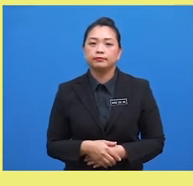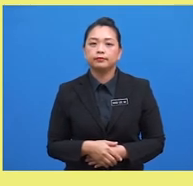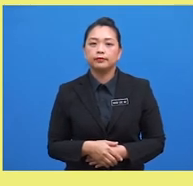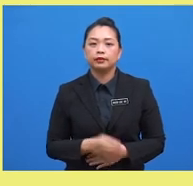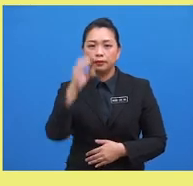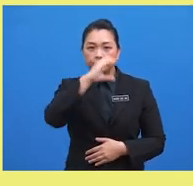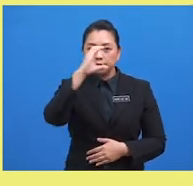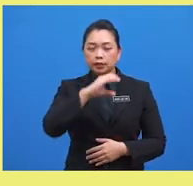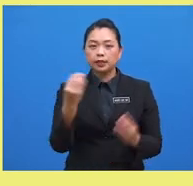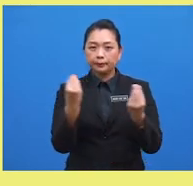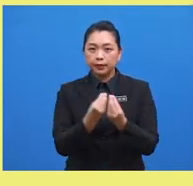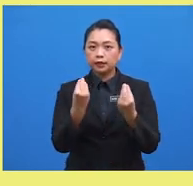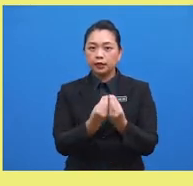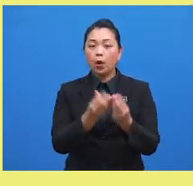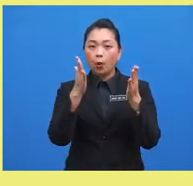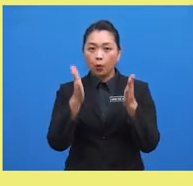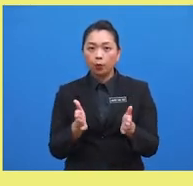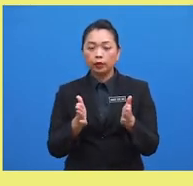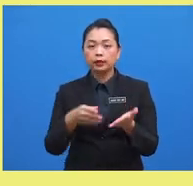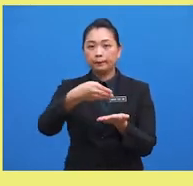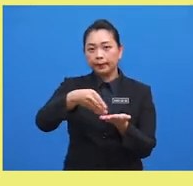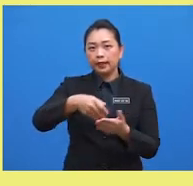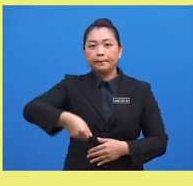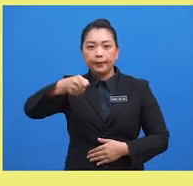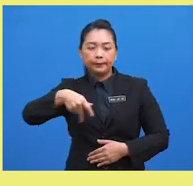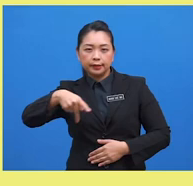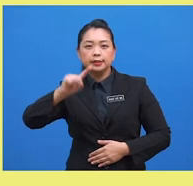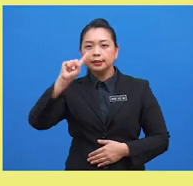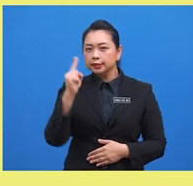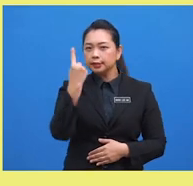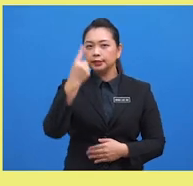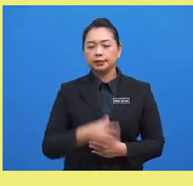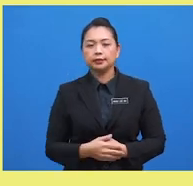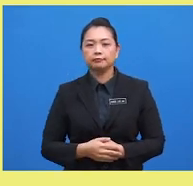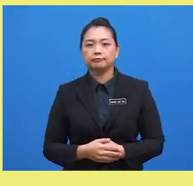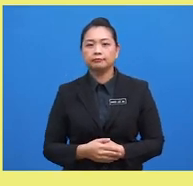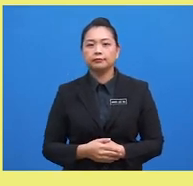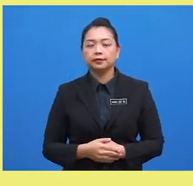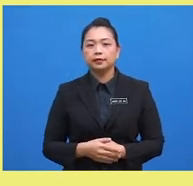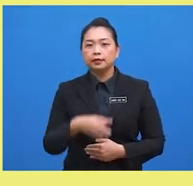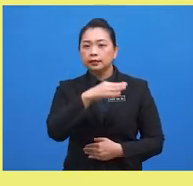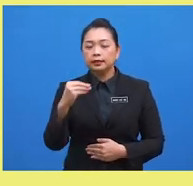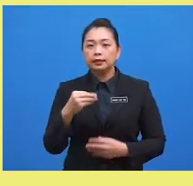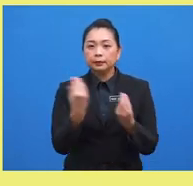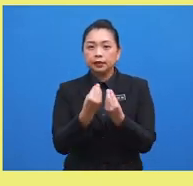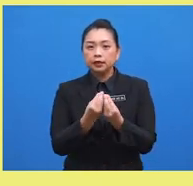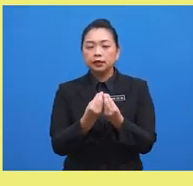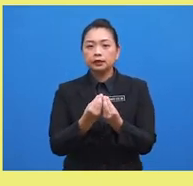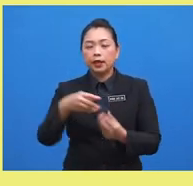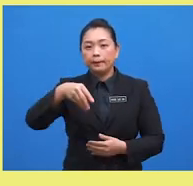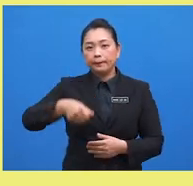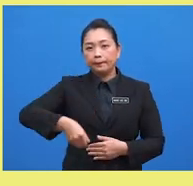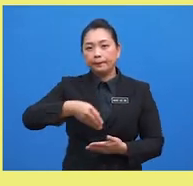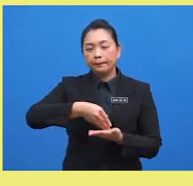iaitu mencari bilangan pembeli beg plastik sahaja dan bilangan pembeli beg